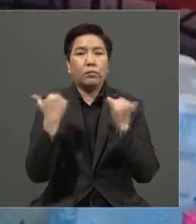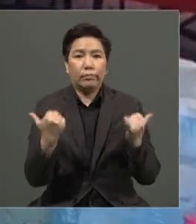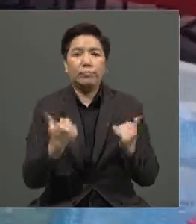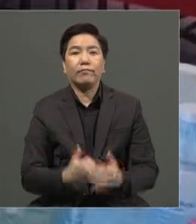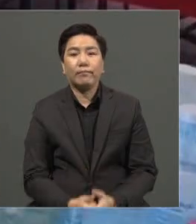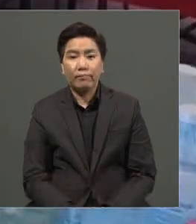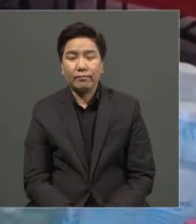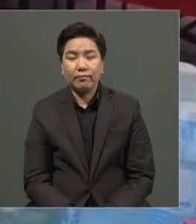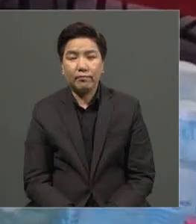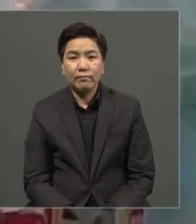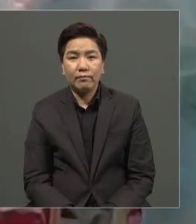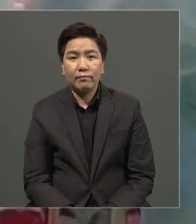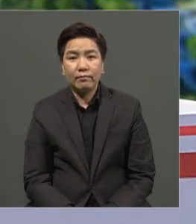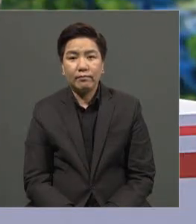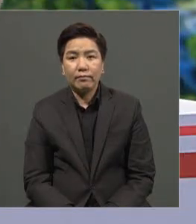ค่ะ